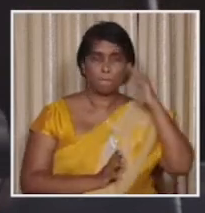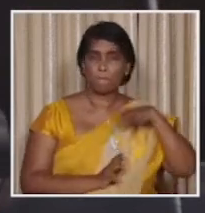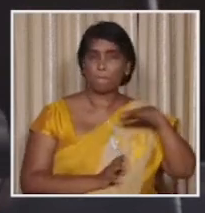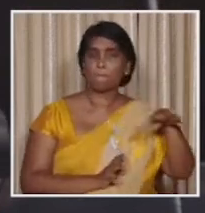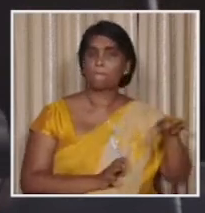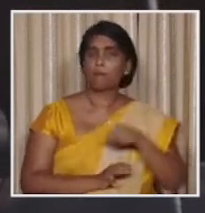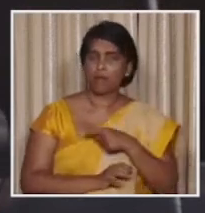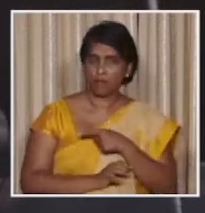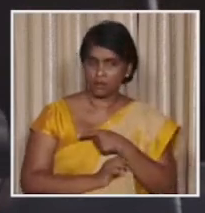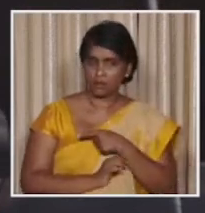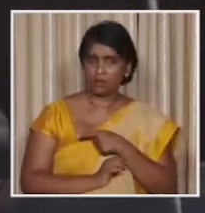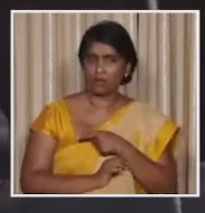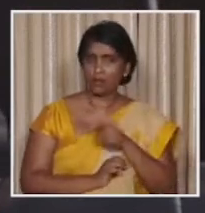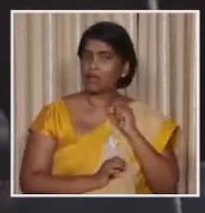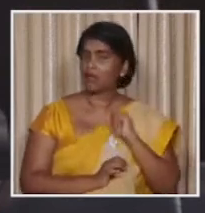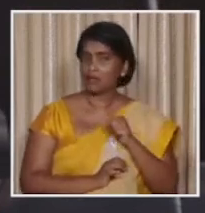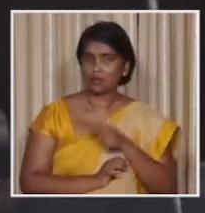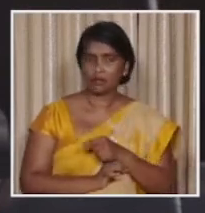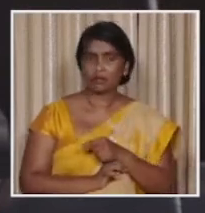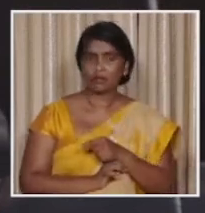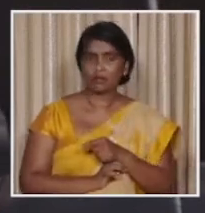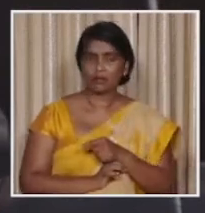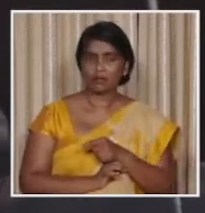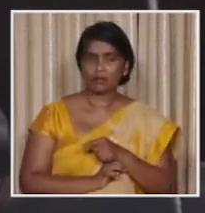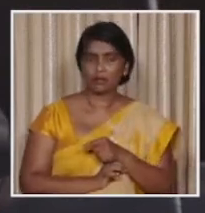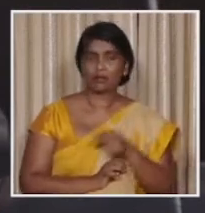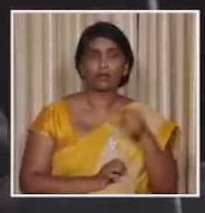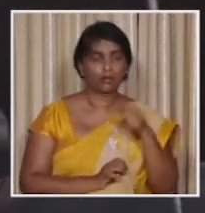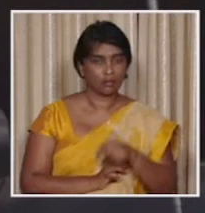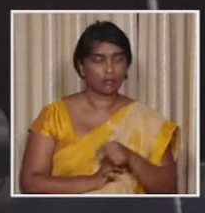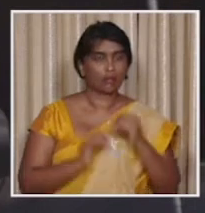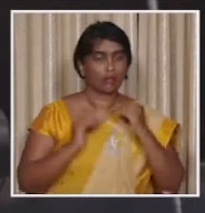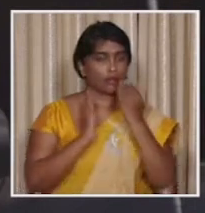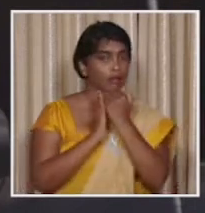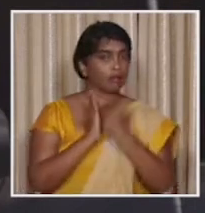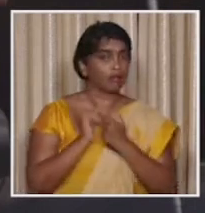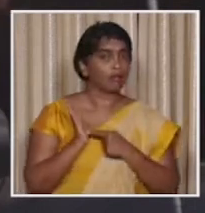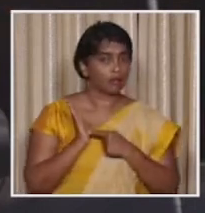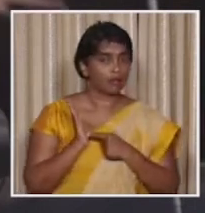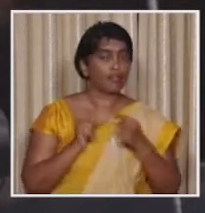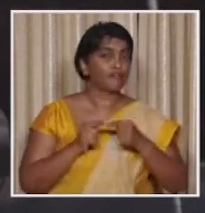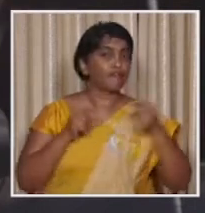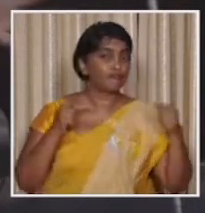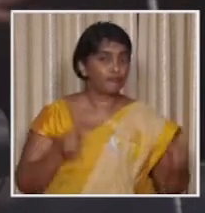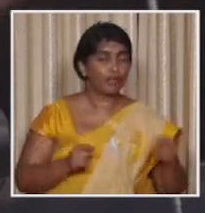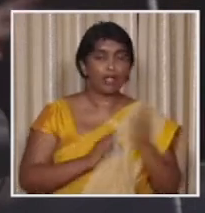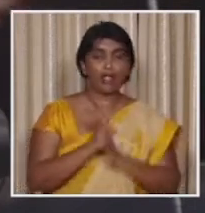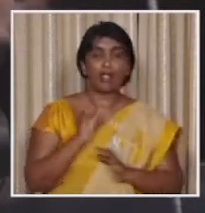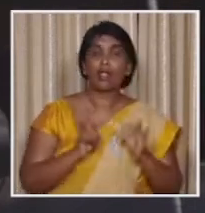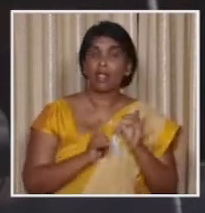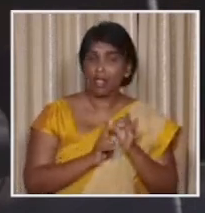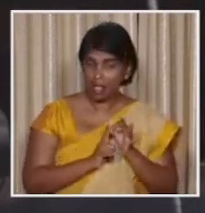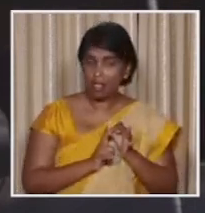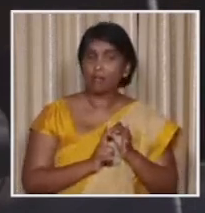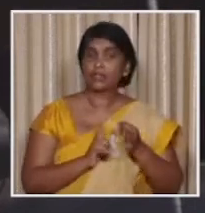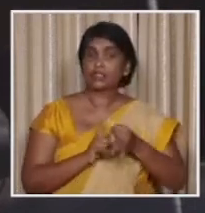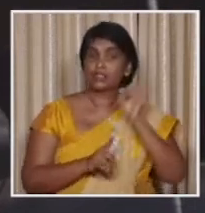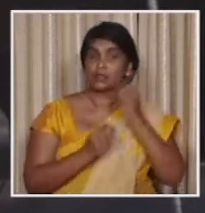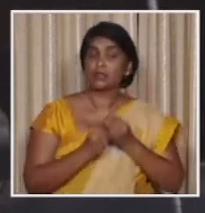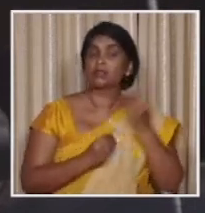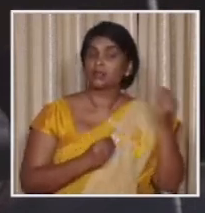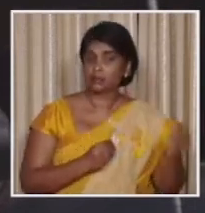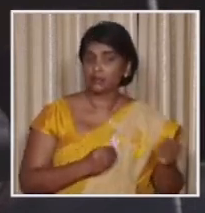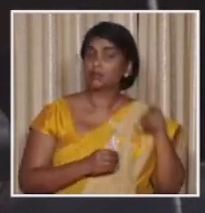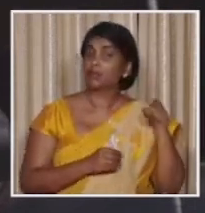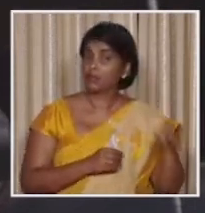කිරීමක්. මොකද මේ තියෙන්නේ මේ ස්ටෑන්ඩින් ඕඩර්ස් එකේ තියෙනවා විපක්ෂයේ මන්ත්‍රීවරයෙක්ට තමයි මේක සභාපතිකම දෙන්න